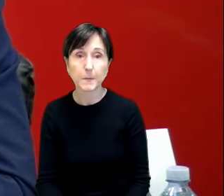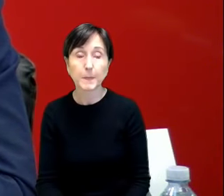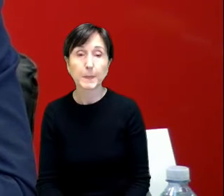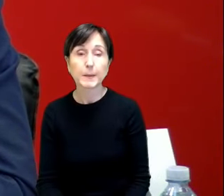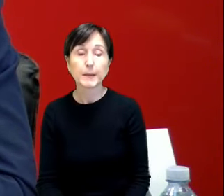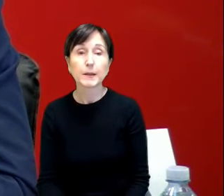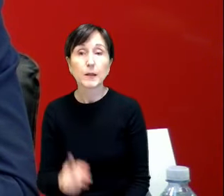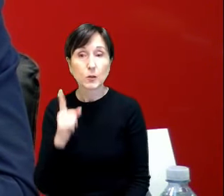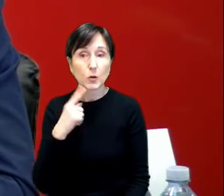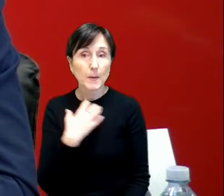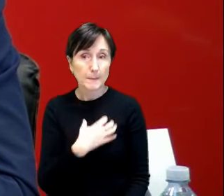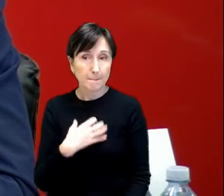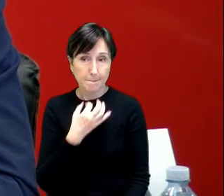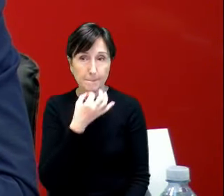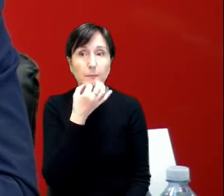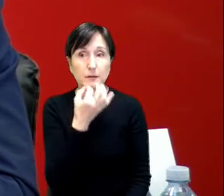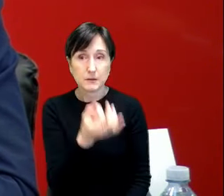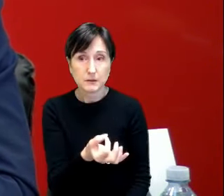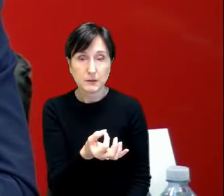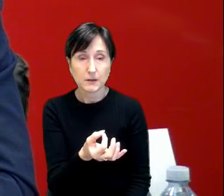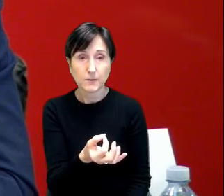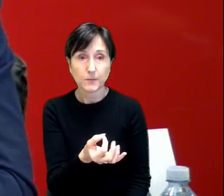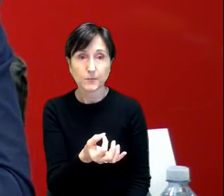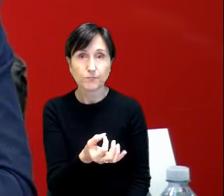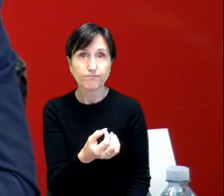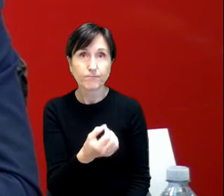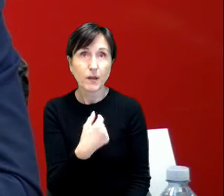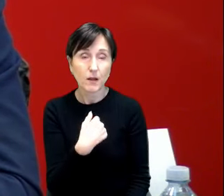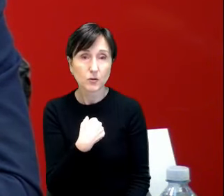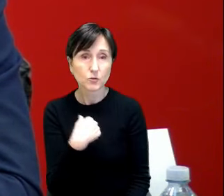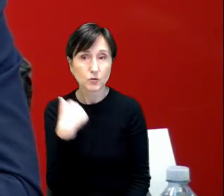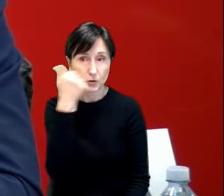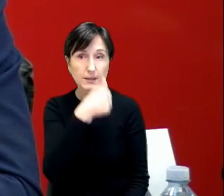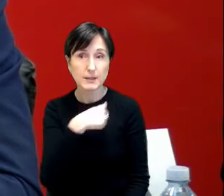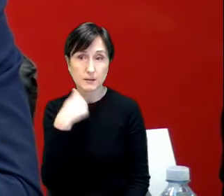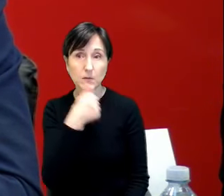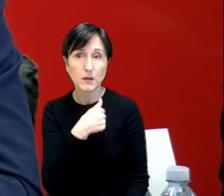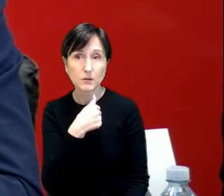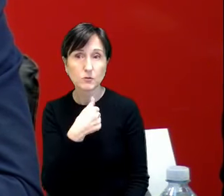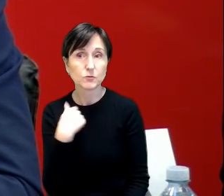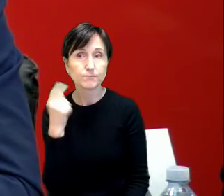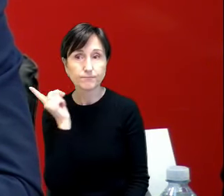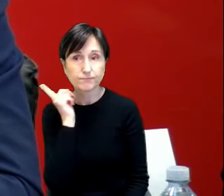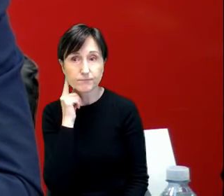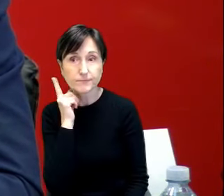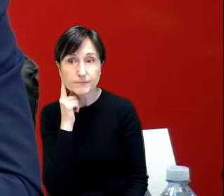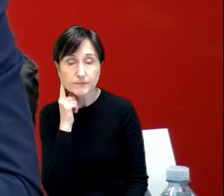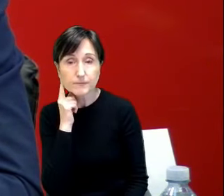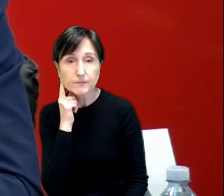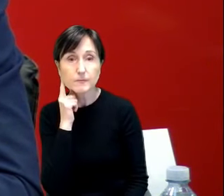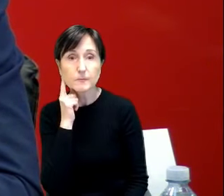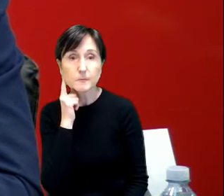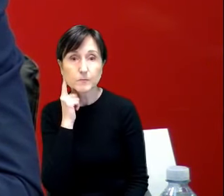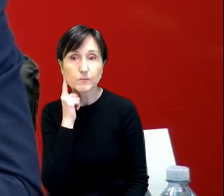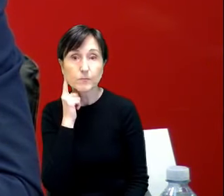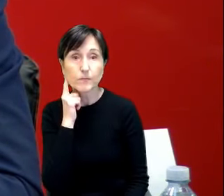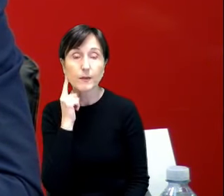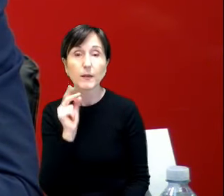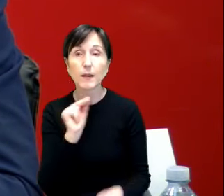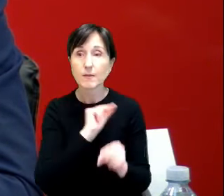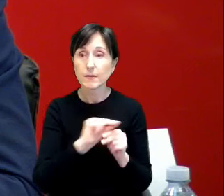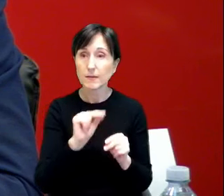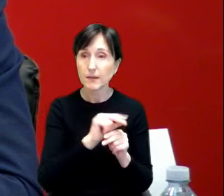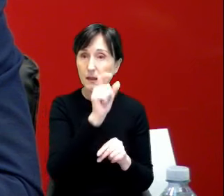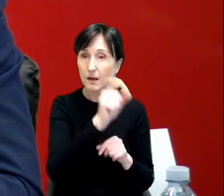įspūdį kartais susidarau asmeniškai kada aš girdžiu jog treneriai